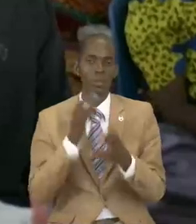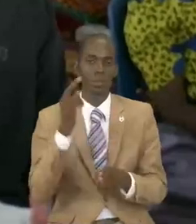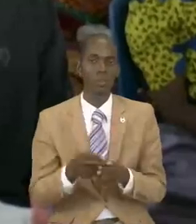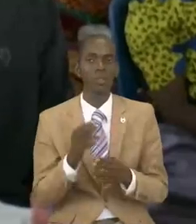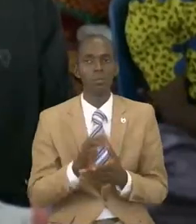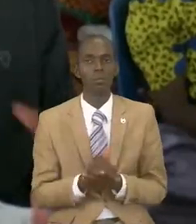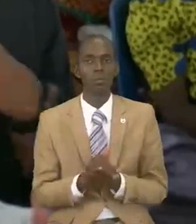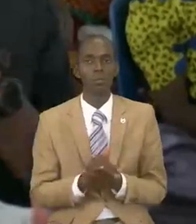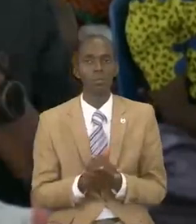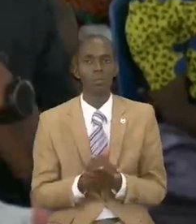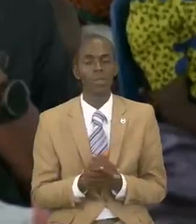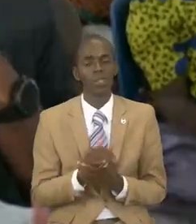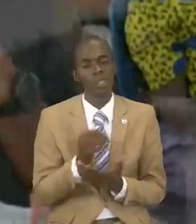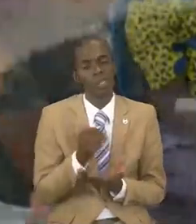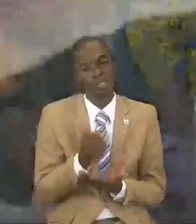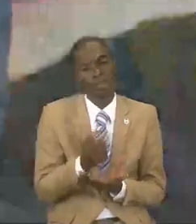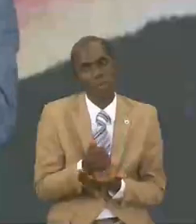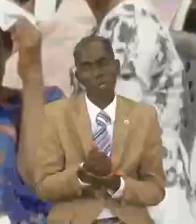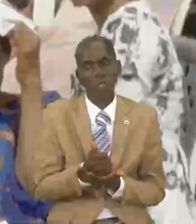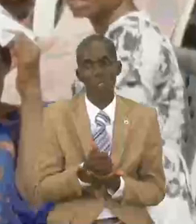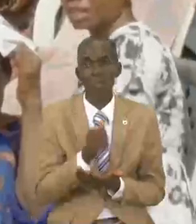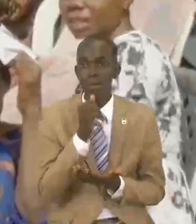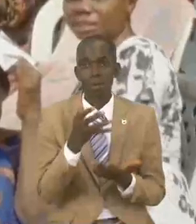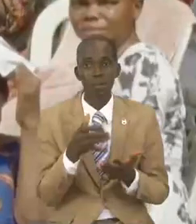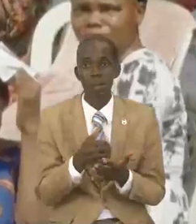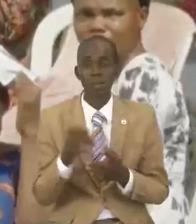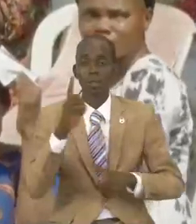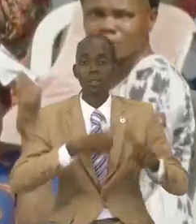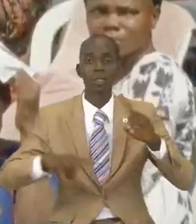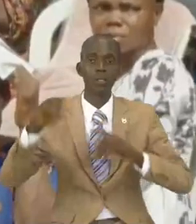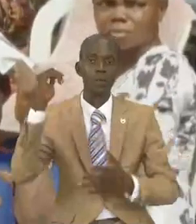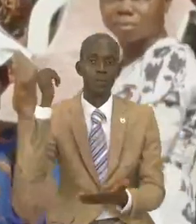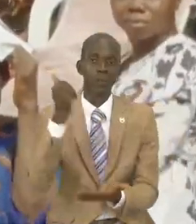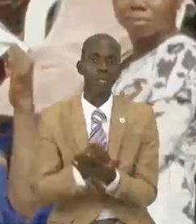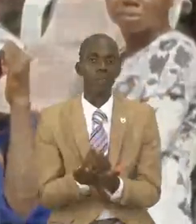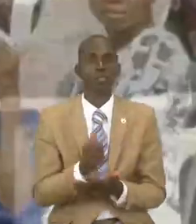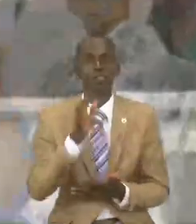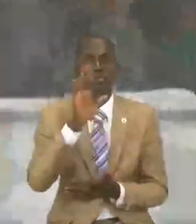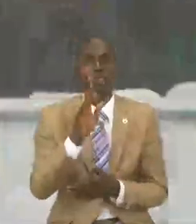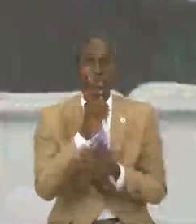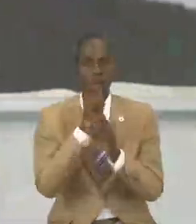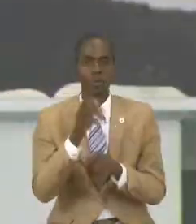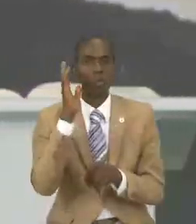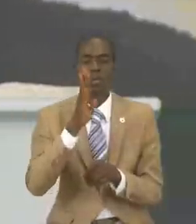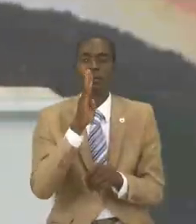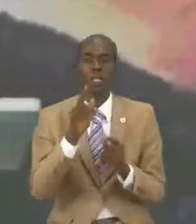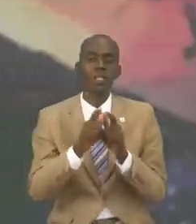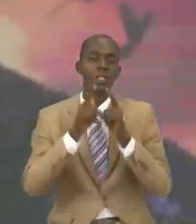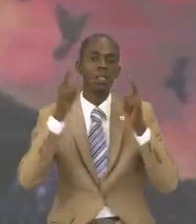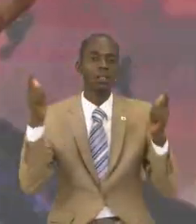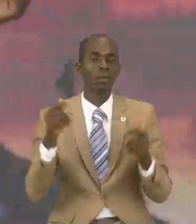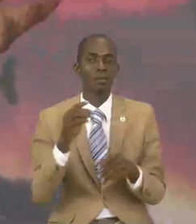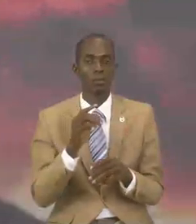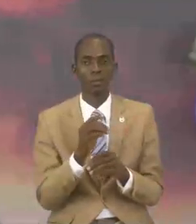vos récompenses. Amen. Les récompenses d'être ressuscité et enlevé par Christ,